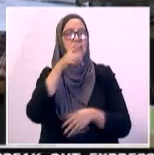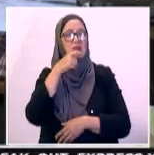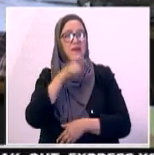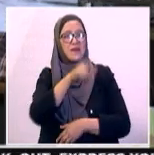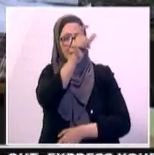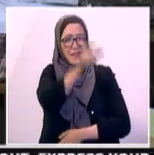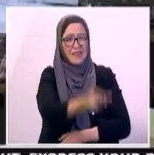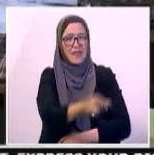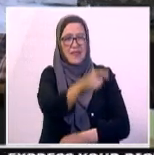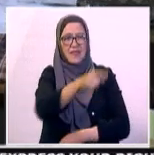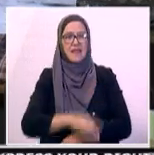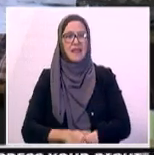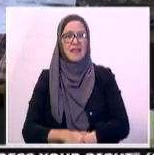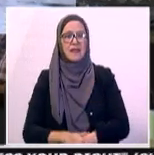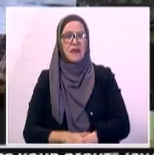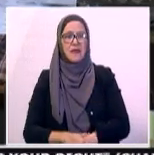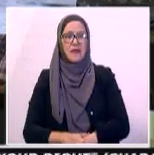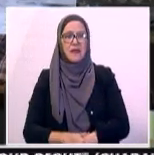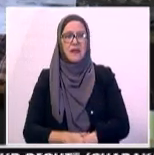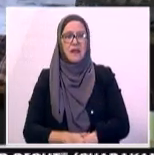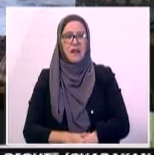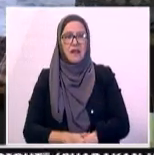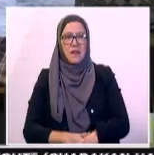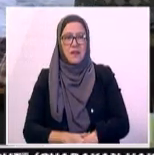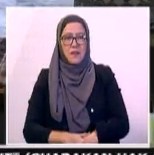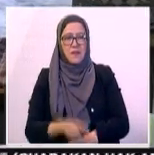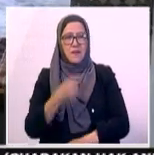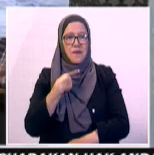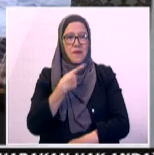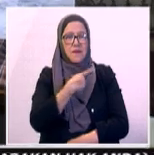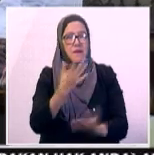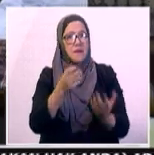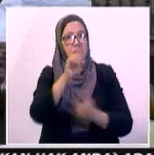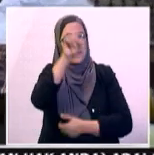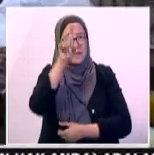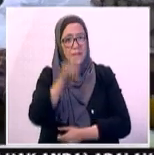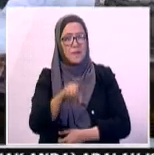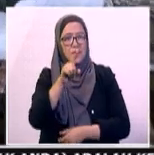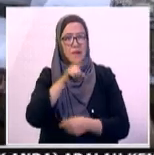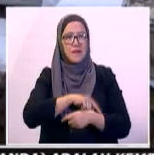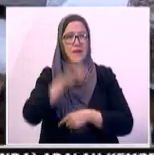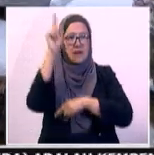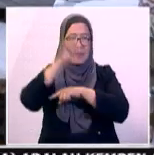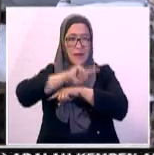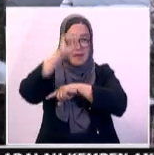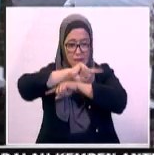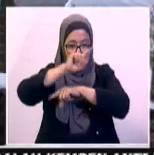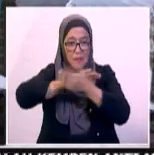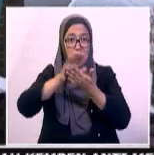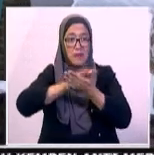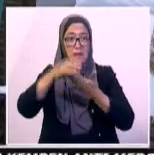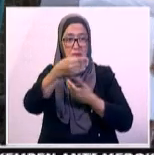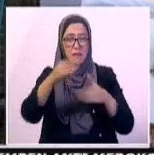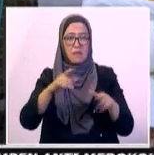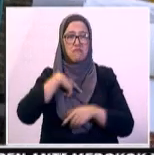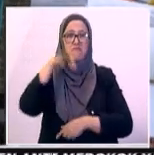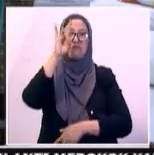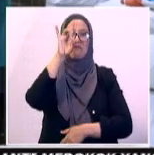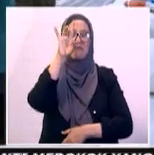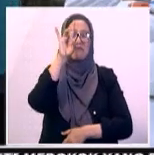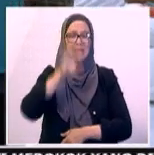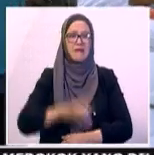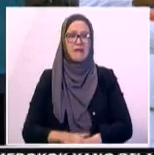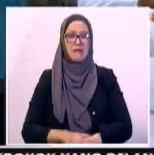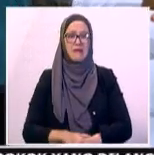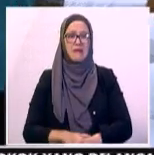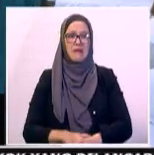Ketua bilik. Okey bang, sekejap bang. Oh, salam. Mesti sekejap. Kita nak tanya ni, memang tiap-tiap hari bersih bilik ke? InsyaAllah. Di sini kebersihan